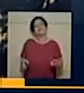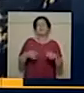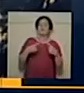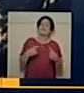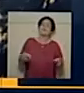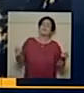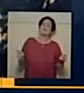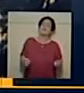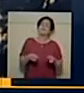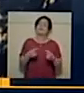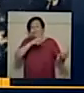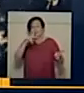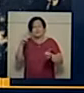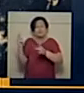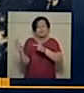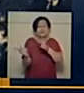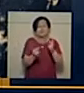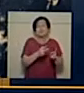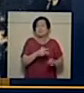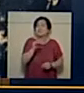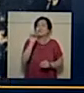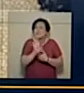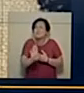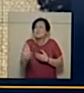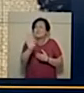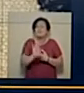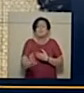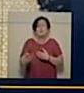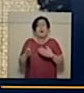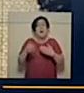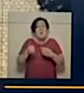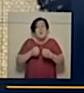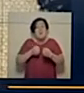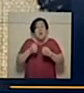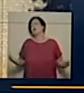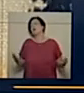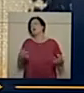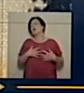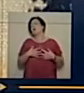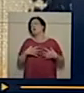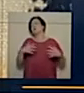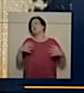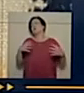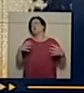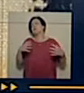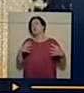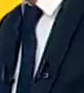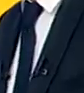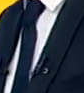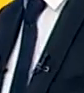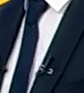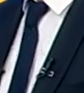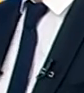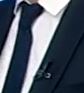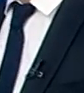αποτέλεσμα του τελικού όταν τραβήχθηκε και το βίντεο, το οποίο όντως ήταν πάρα πάρα πολύ καλό. Καιρός δεν είναι και η πολιτεία να στηρίξει αυτά τα